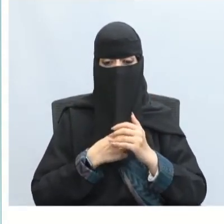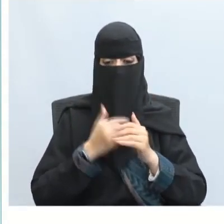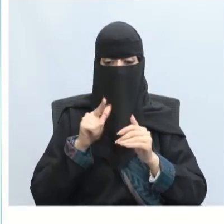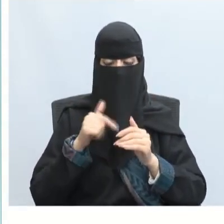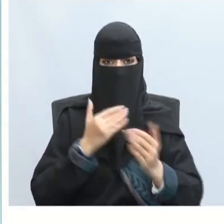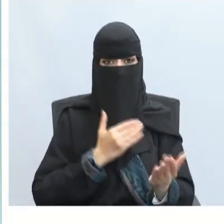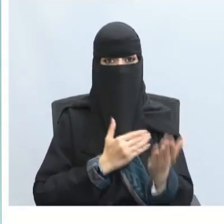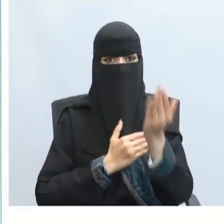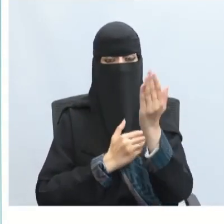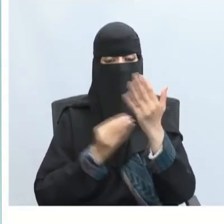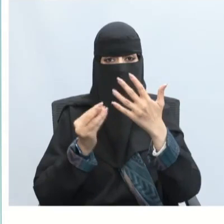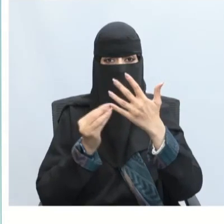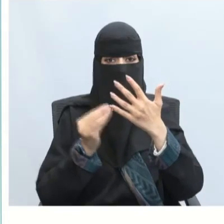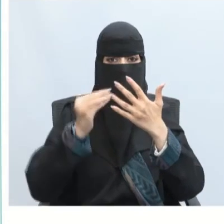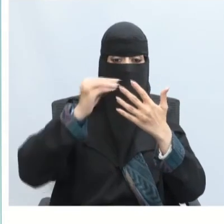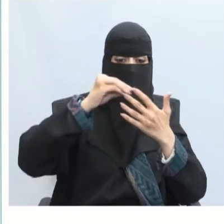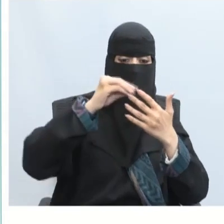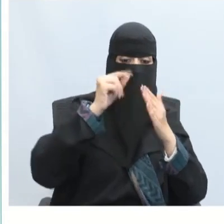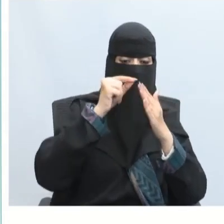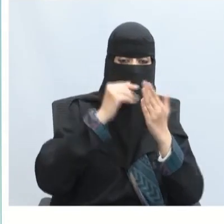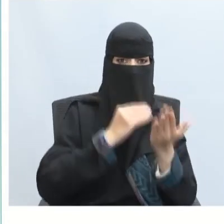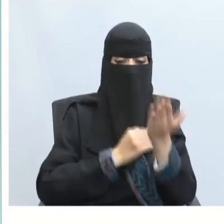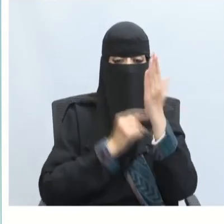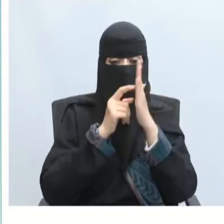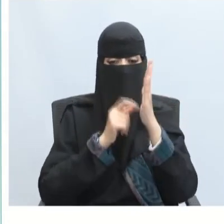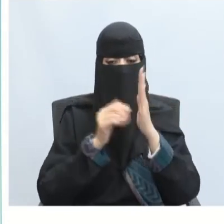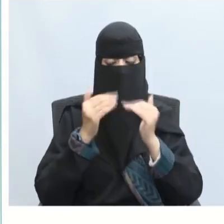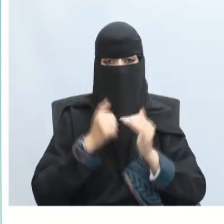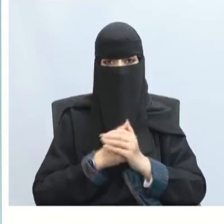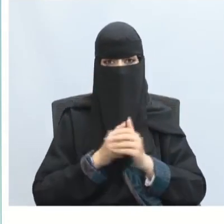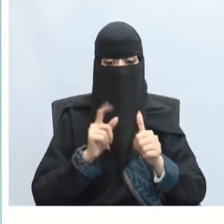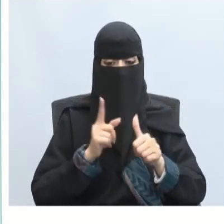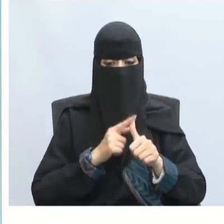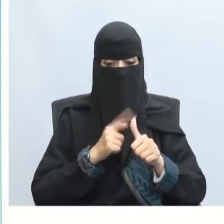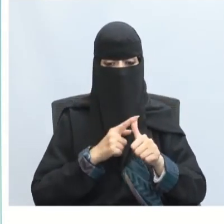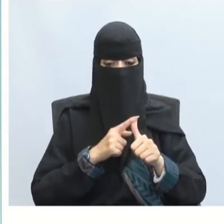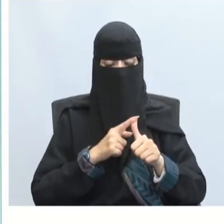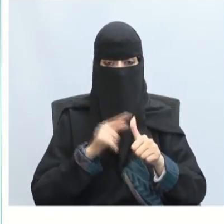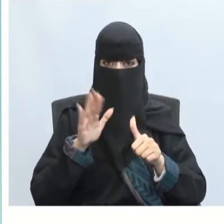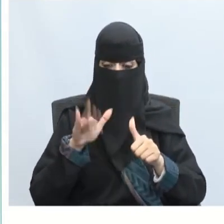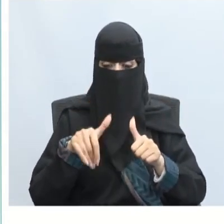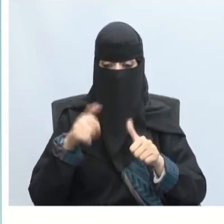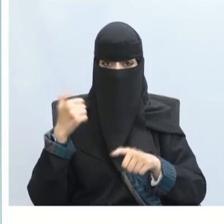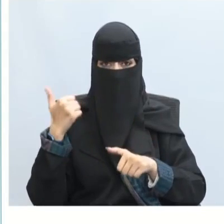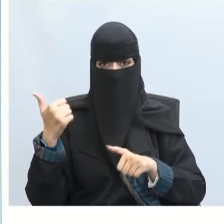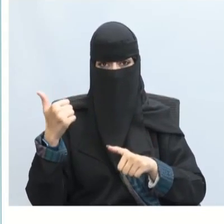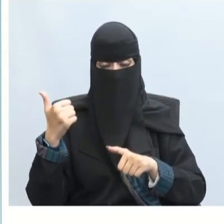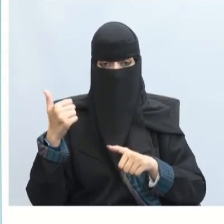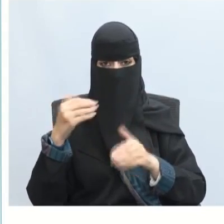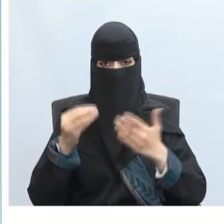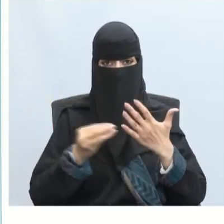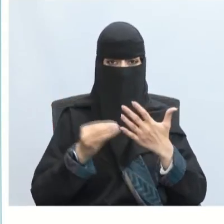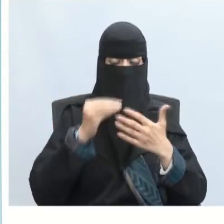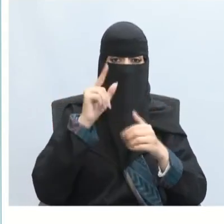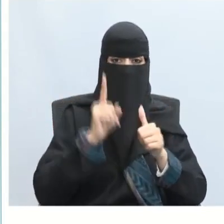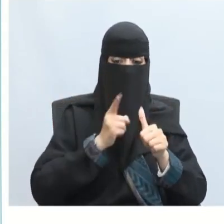واصداره مراحل صدور النظام مراحل صدور النظام لدينا سته مراحل